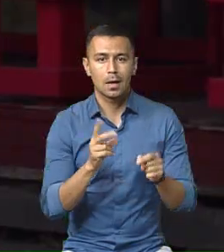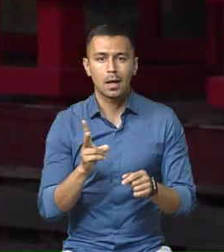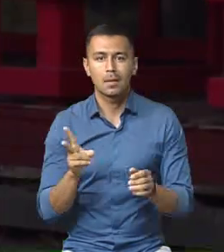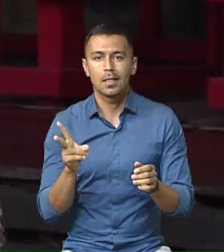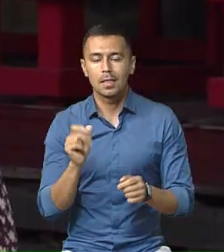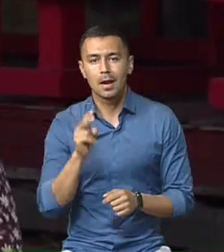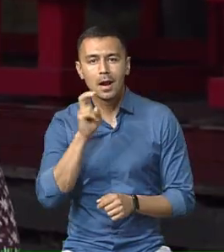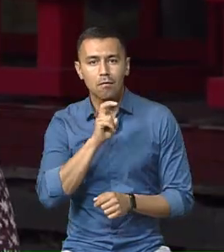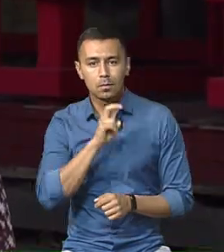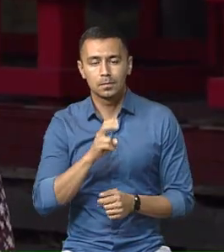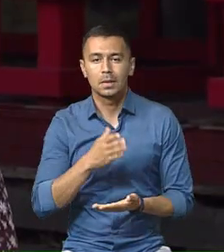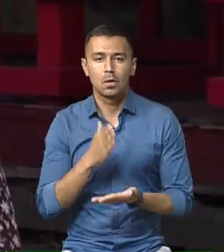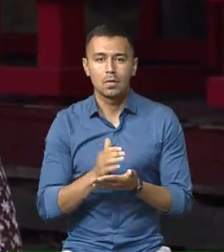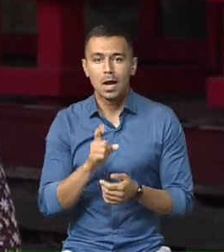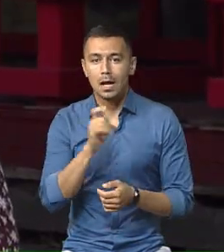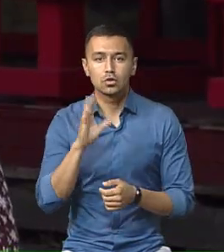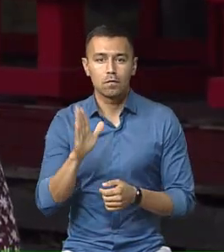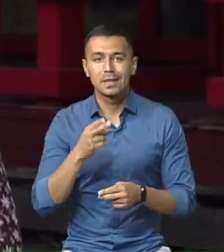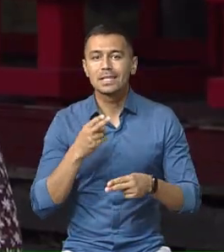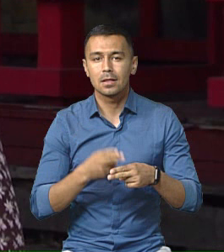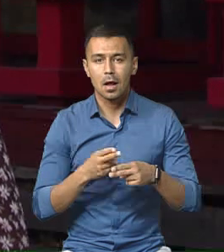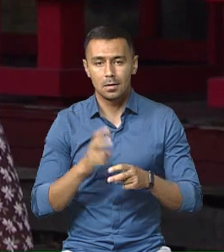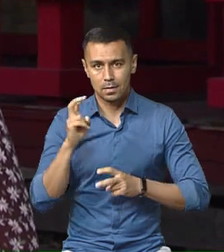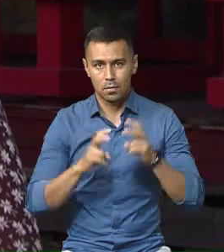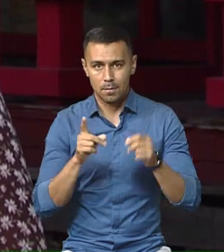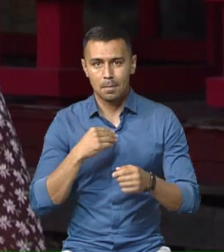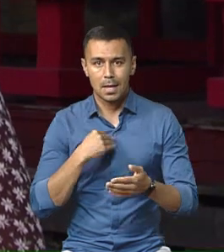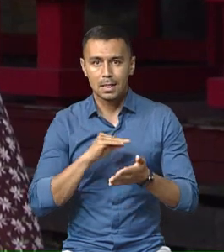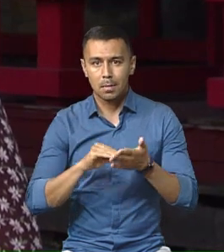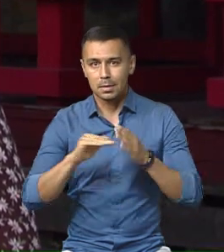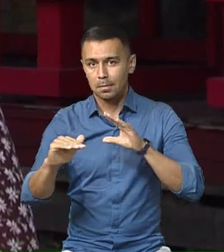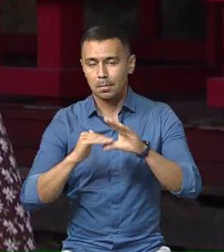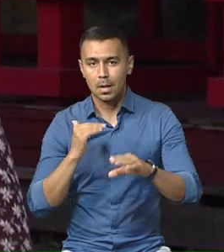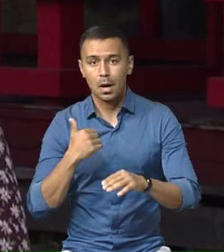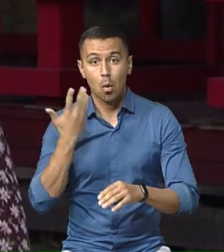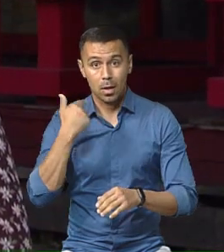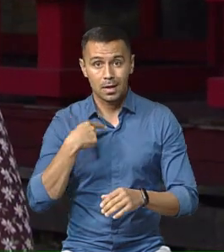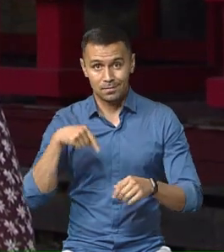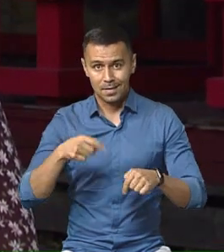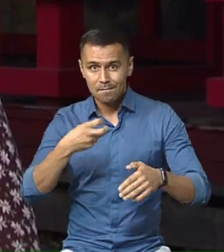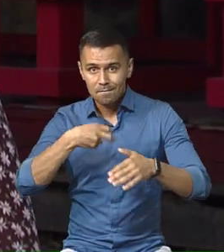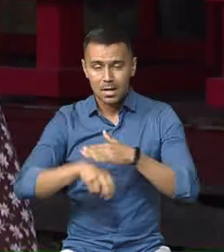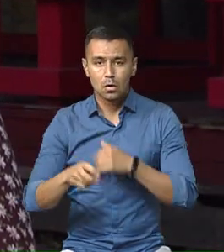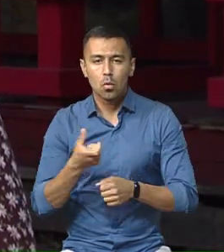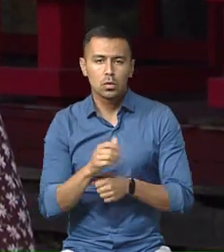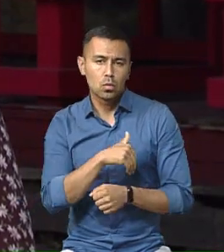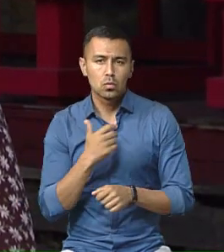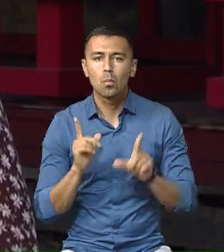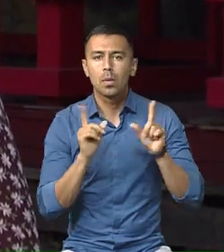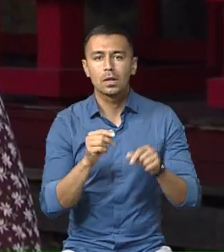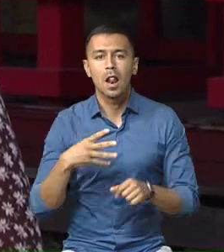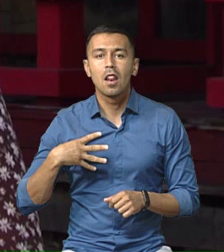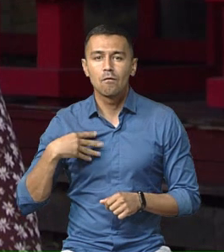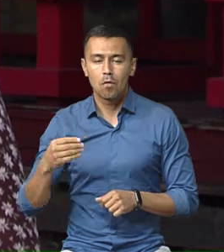каву. Знаходився на Азовсталі. Він мені написав: «Мамочка, я когда отсюда выйду, очень хочу поехать во